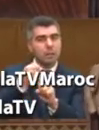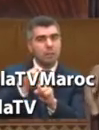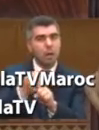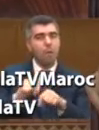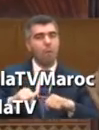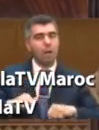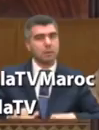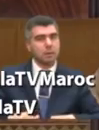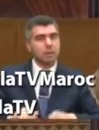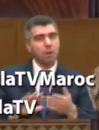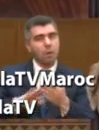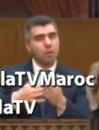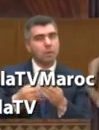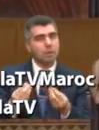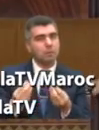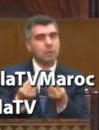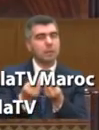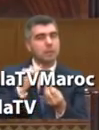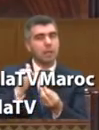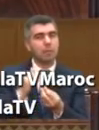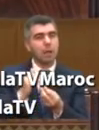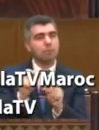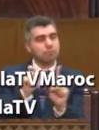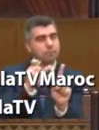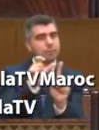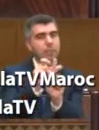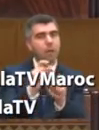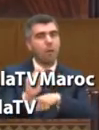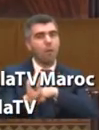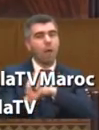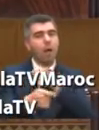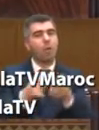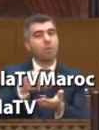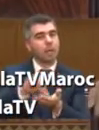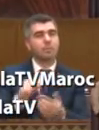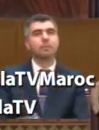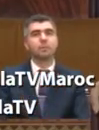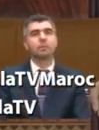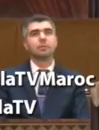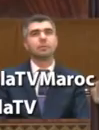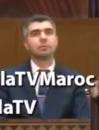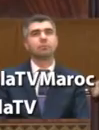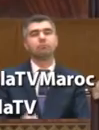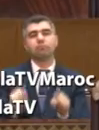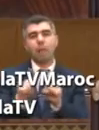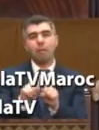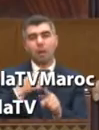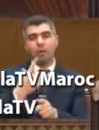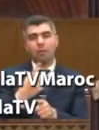والوزارة اللي كترأسها بصفة خاصة تجاه العالم القروي. صدقني سيد الوزير، نقول لكم أن حجم